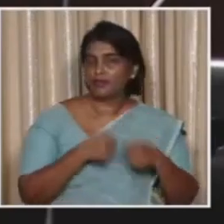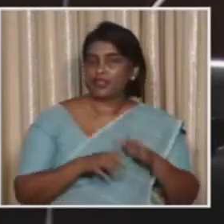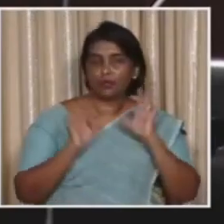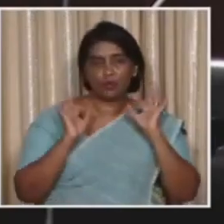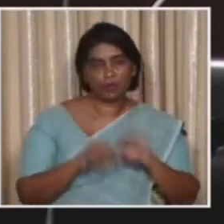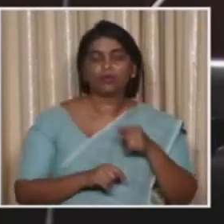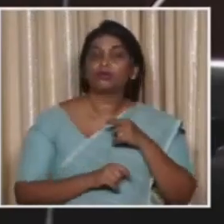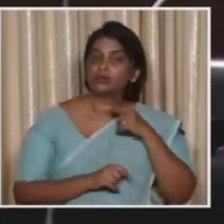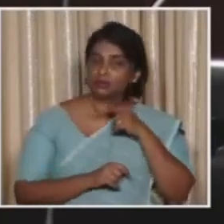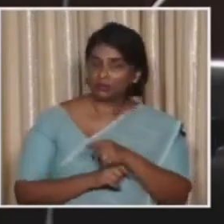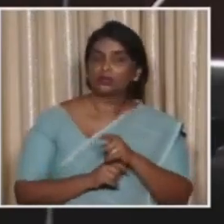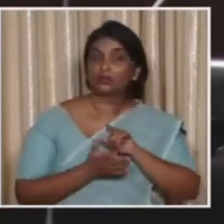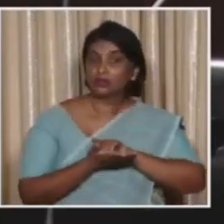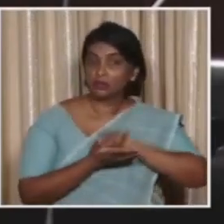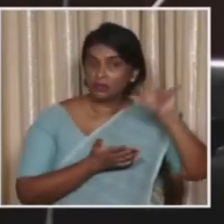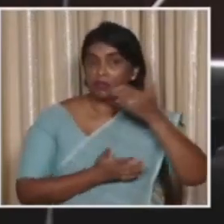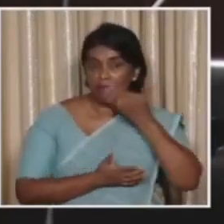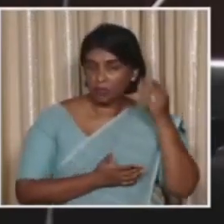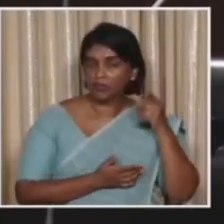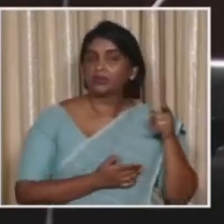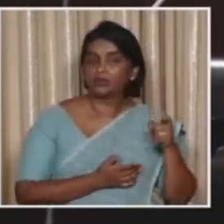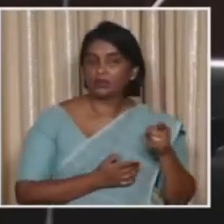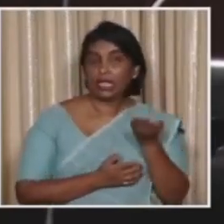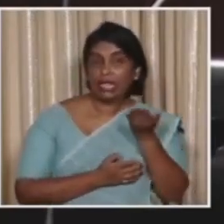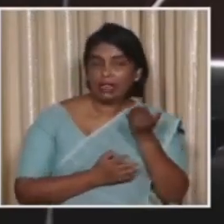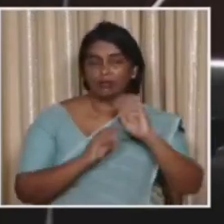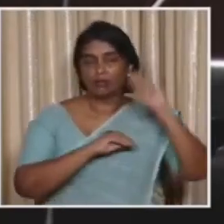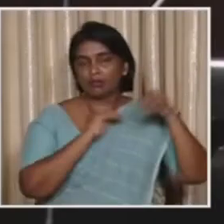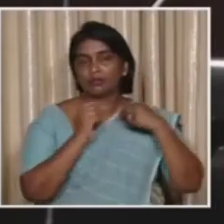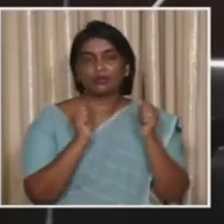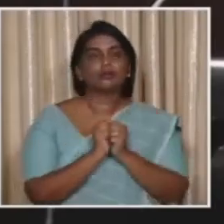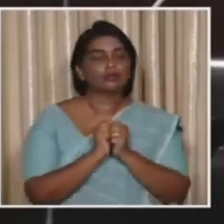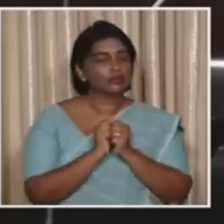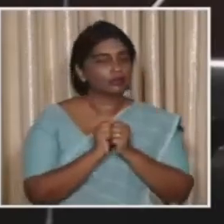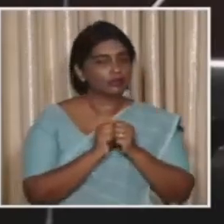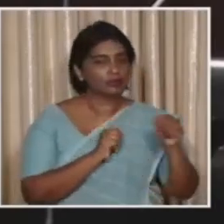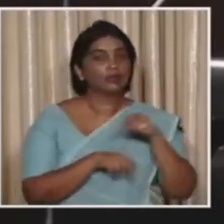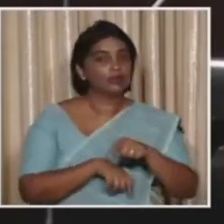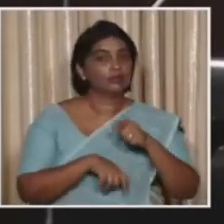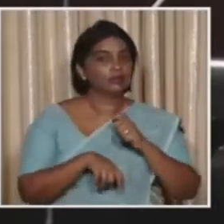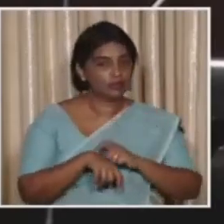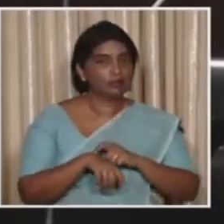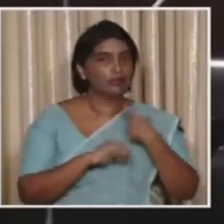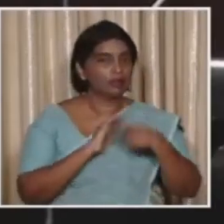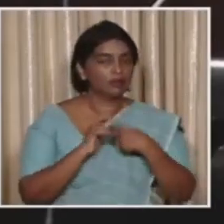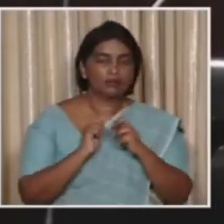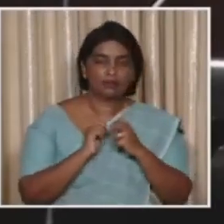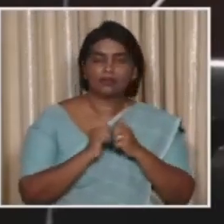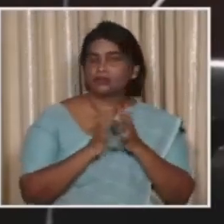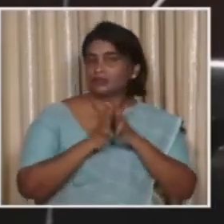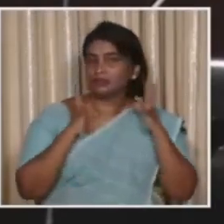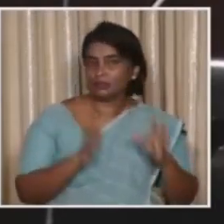වඩා ඒ අයව අපිට ඒ රටවලට යමන්න පුළුවන් නම් ඒ ඉල්ලුම සැපයුම කියන කාරණය එක්ක අපිට මේ අවස්ථාවේ රට තියෙන සත්‍යෙත් එක්ක